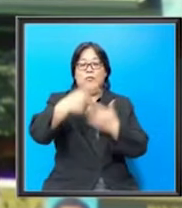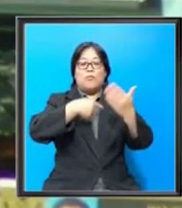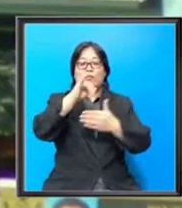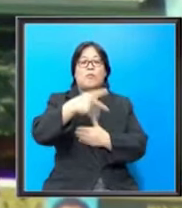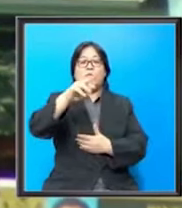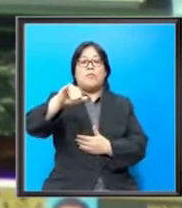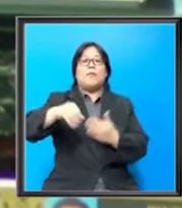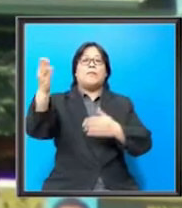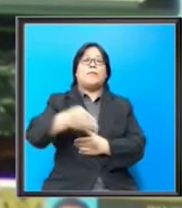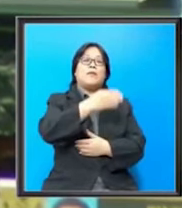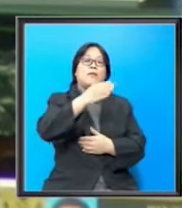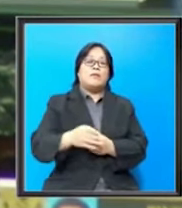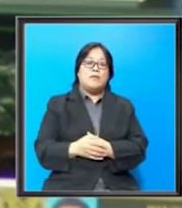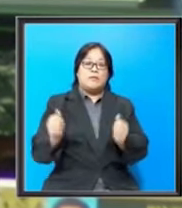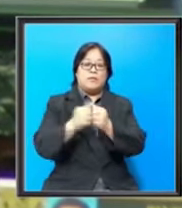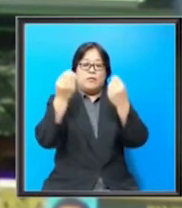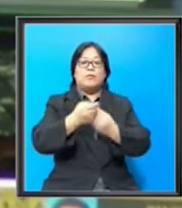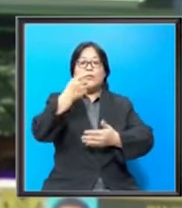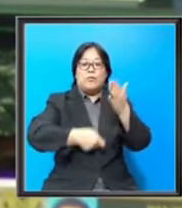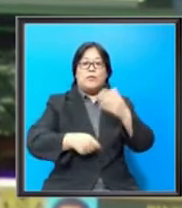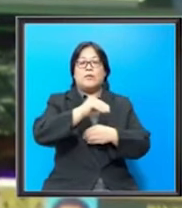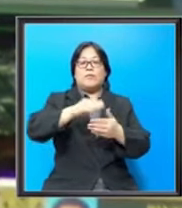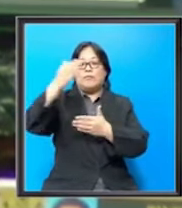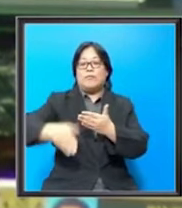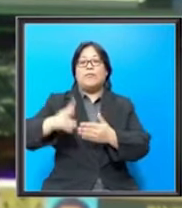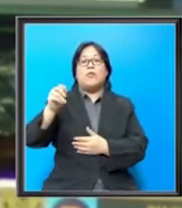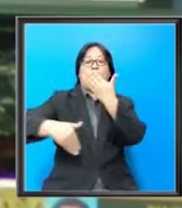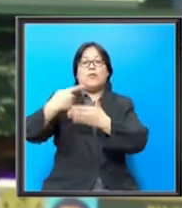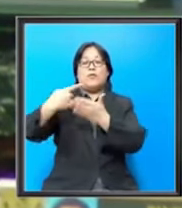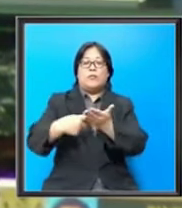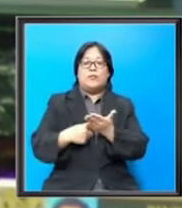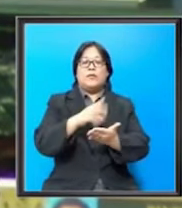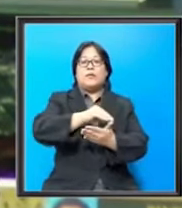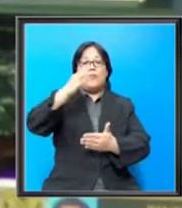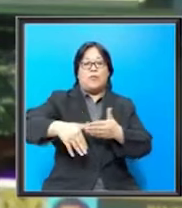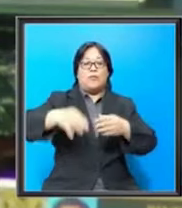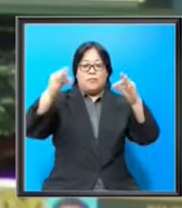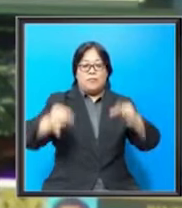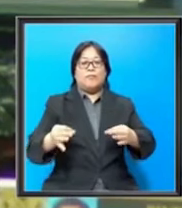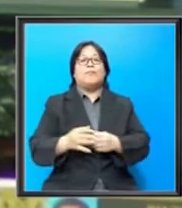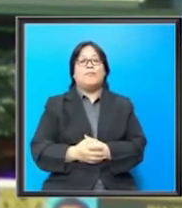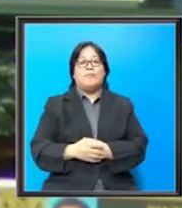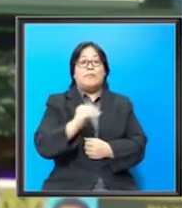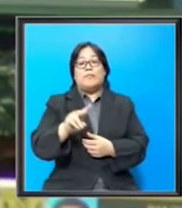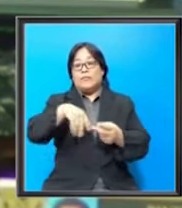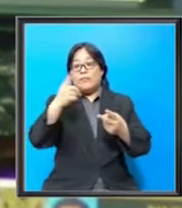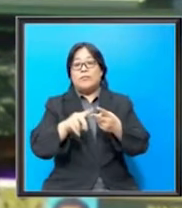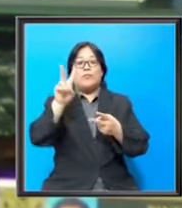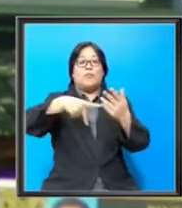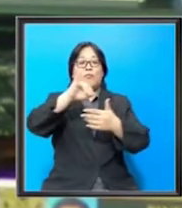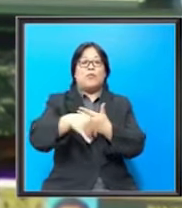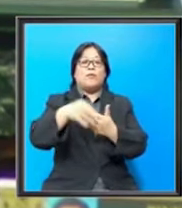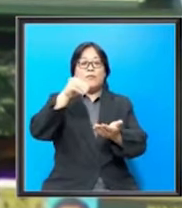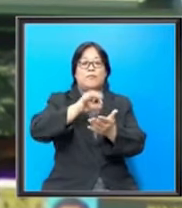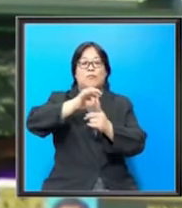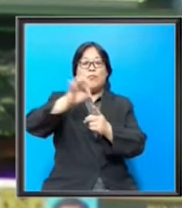satu package, ini bukan realiti. Ini memang nightmare. Kita berhasrat kerajaan membenarkan kerajaan negeri